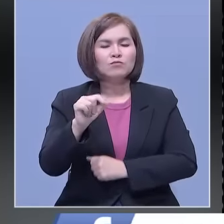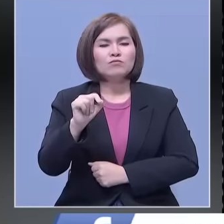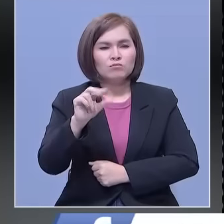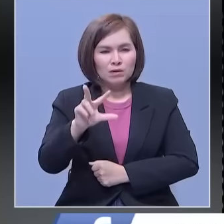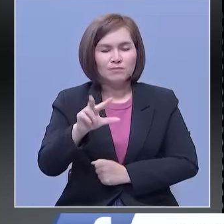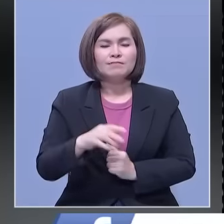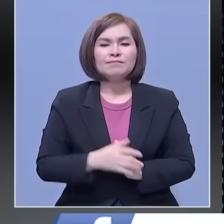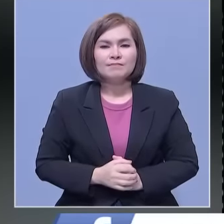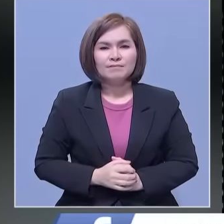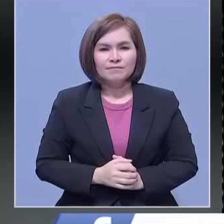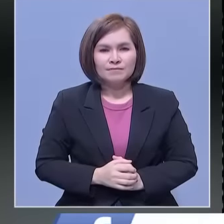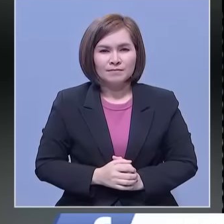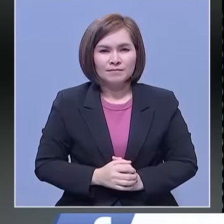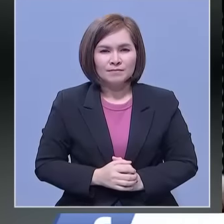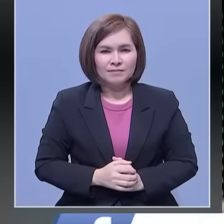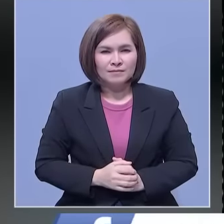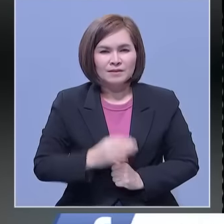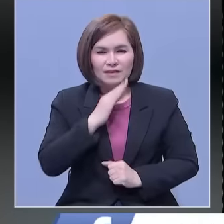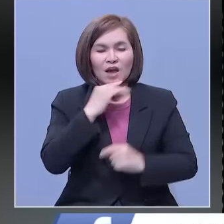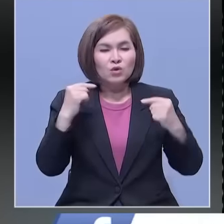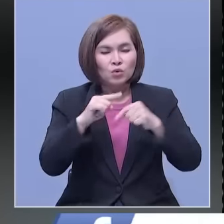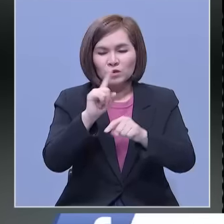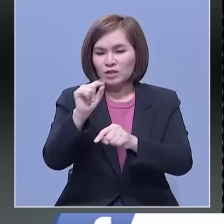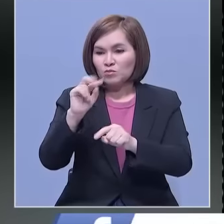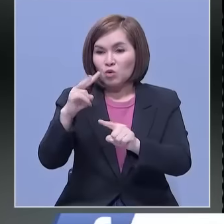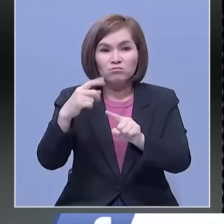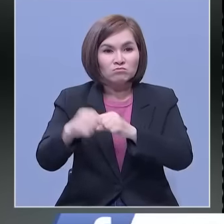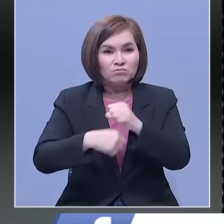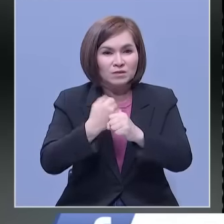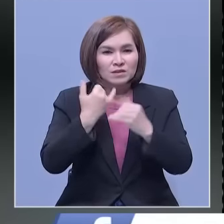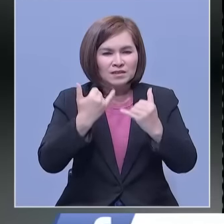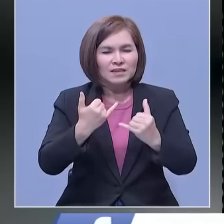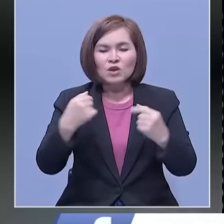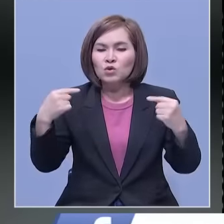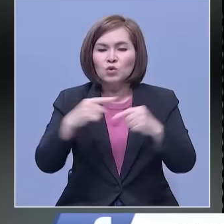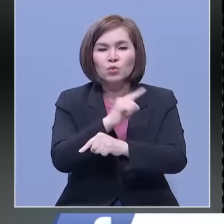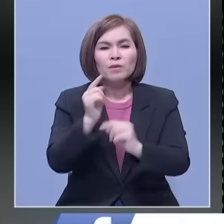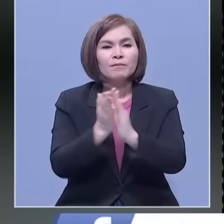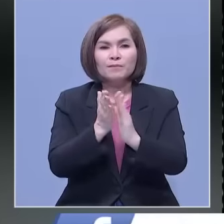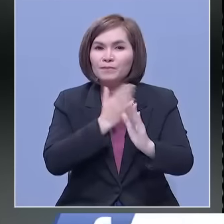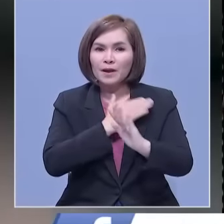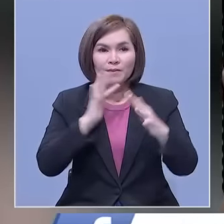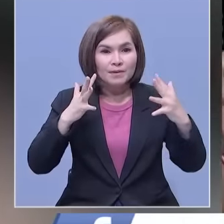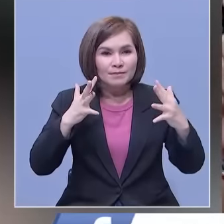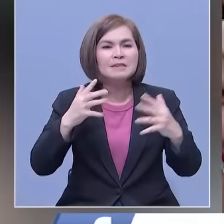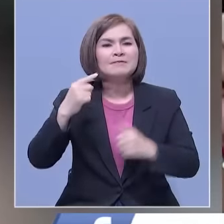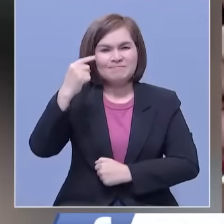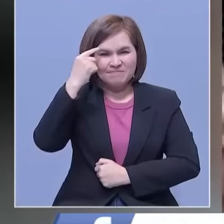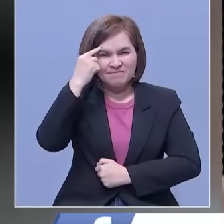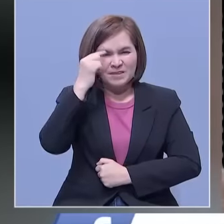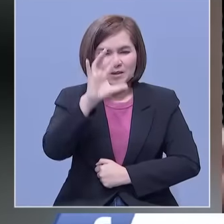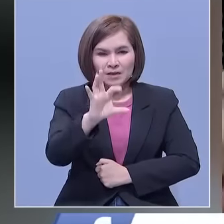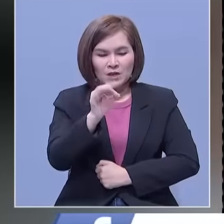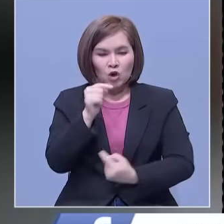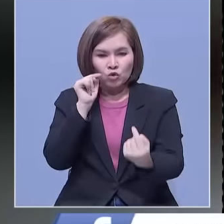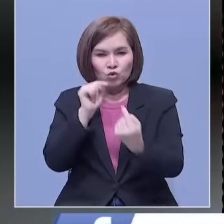อือถ้าวันที่ 22ปีนี้ไม่ตรงกับวิสาขะเนี่ยเค้าจะเอาวันที่ 22